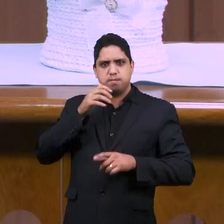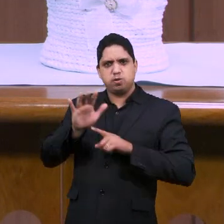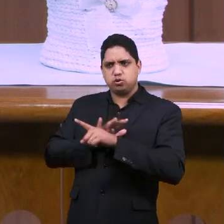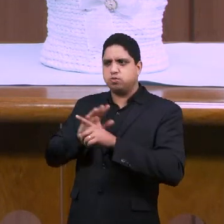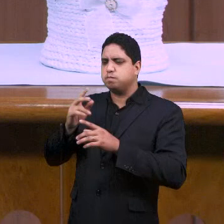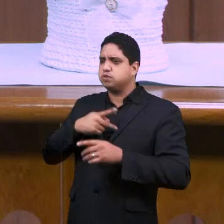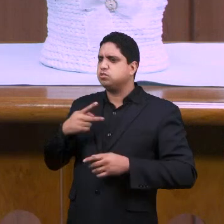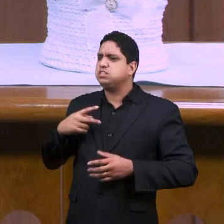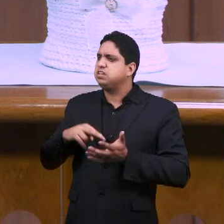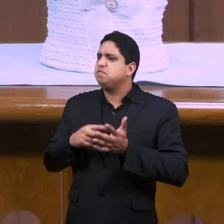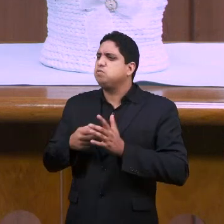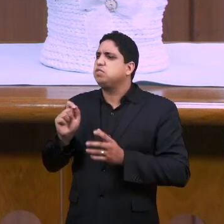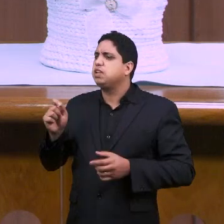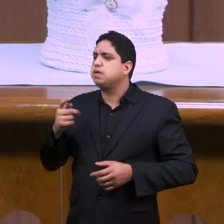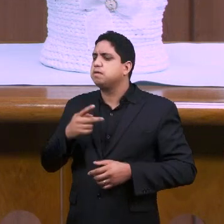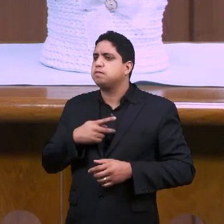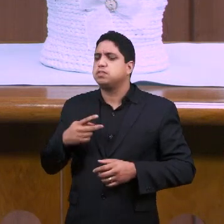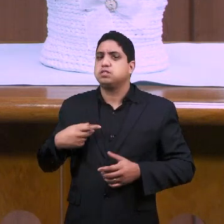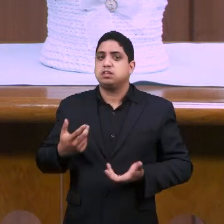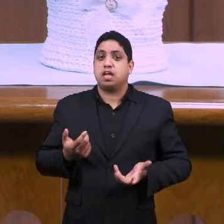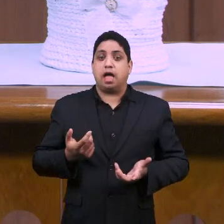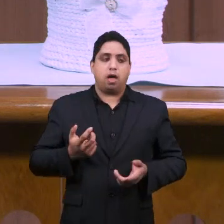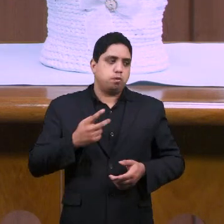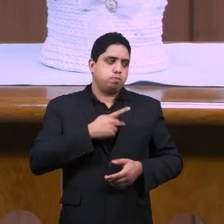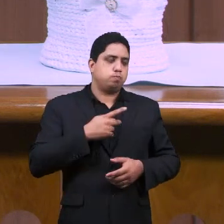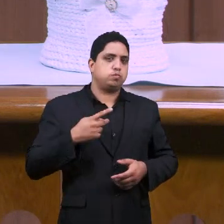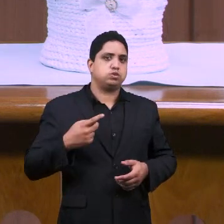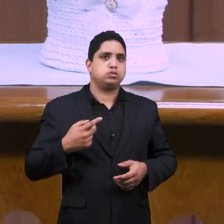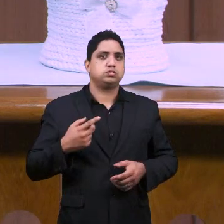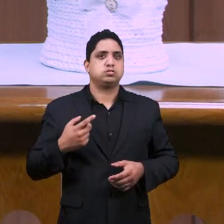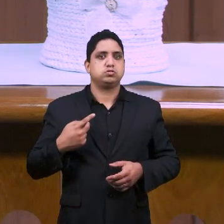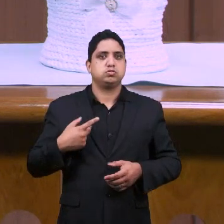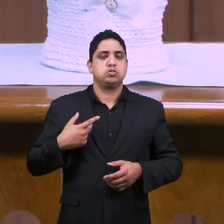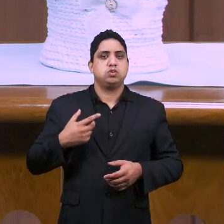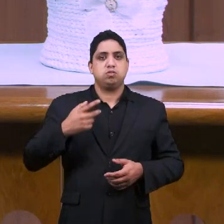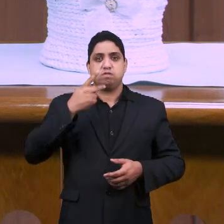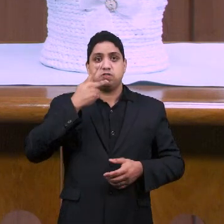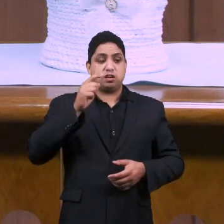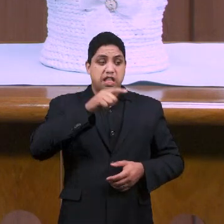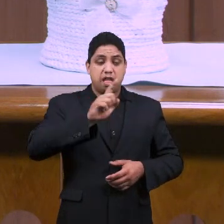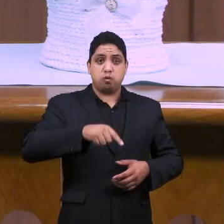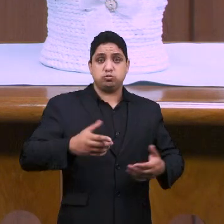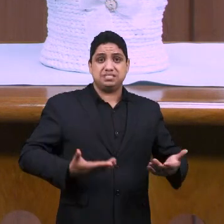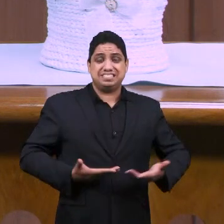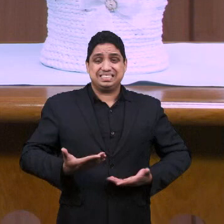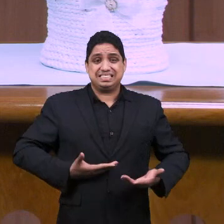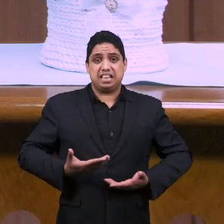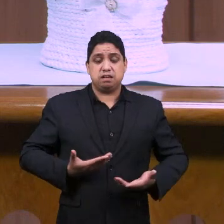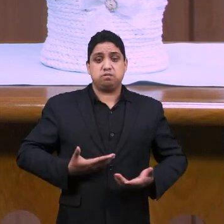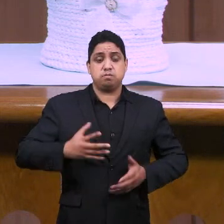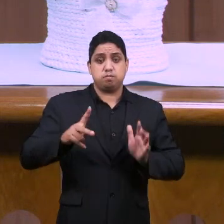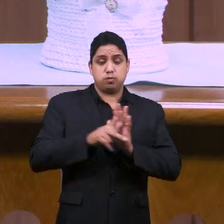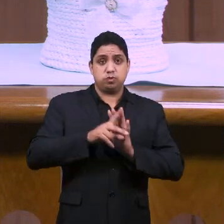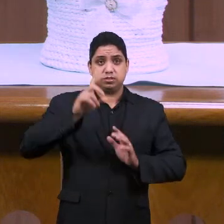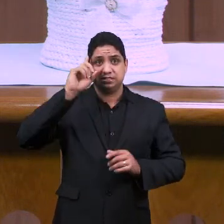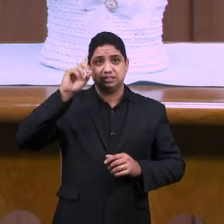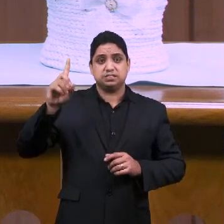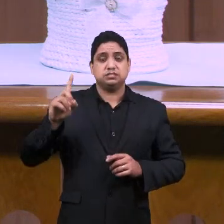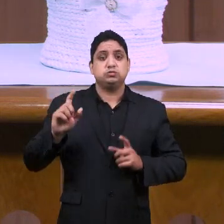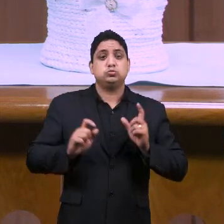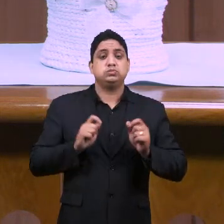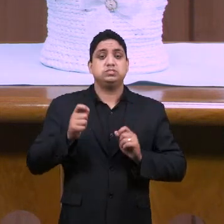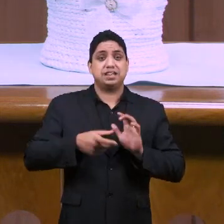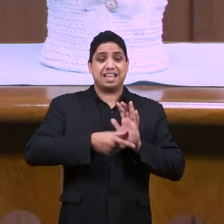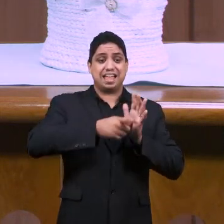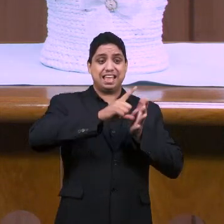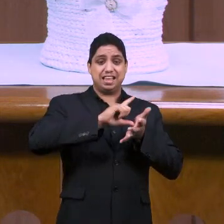Et elle a demandé, qu'est-ce que c'est ça? Et le Seigneur a dit, ce serviteur de Dieu, celui-là était mon